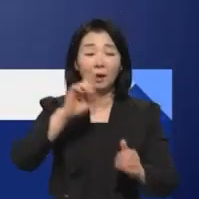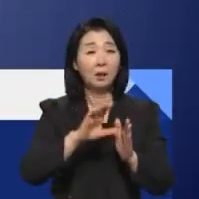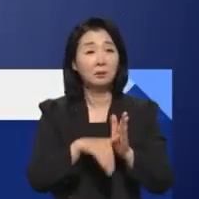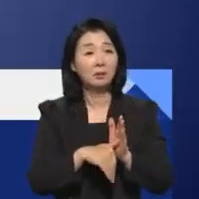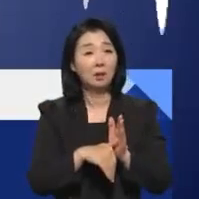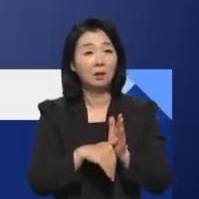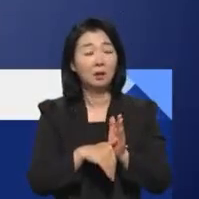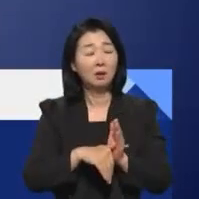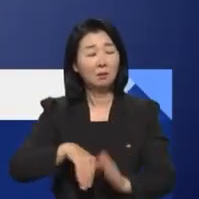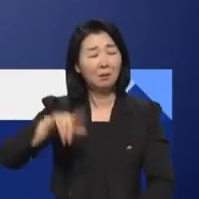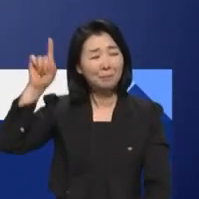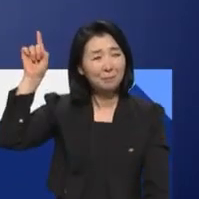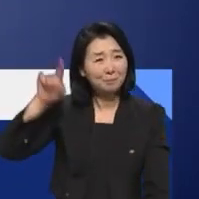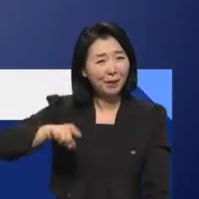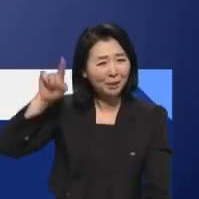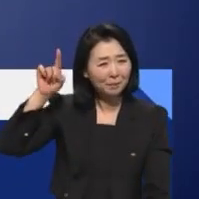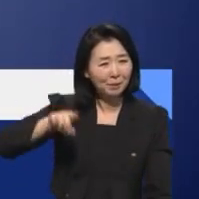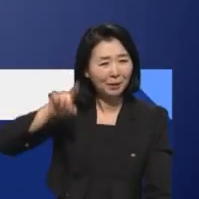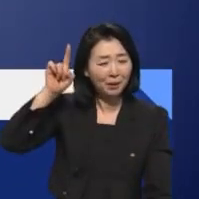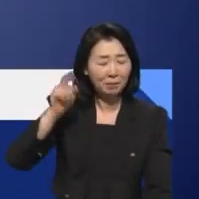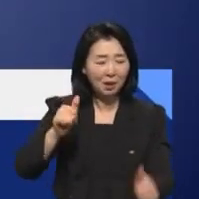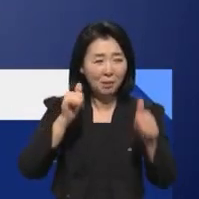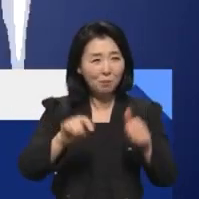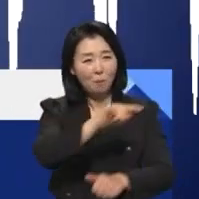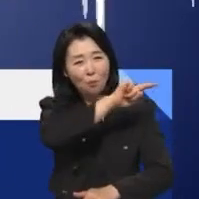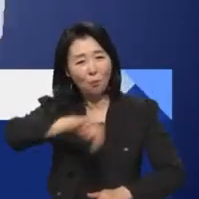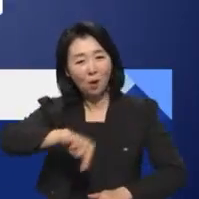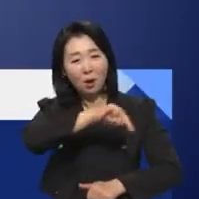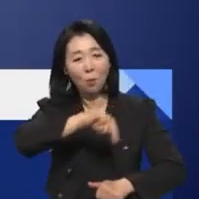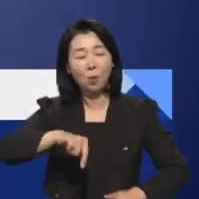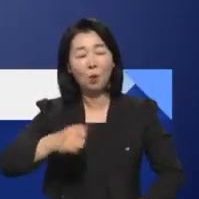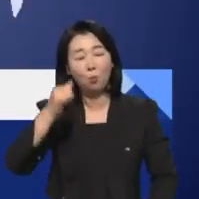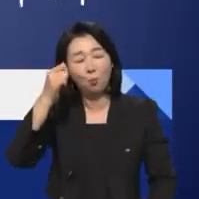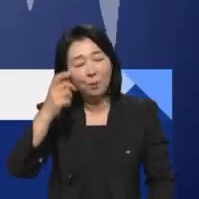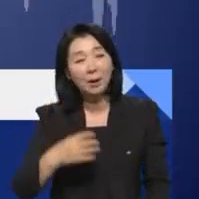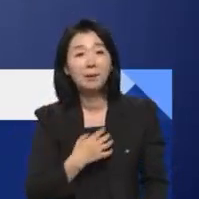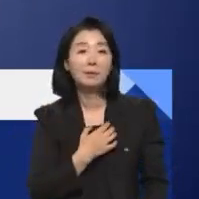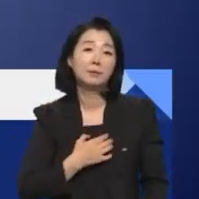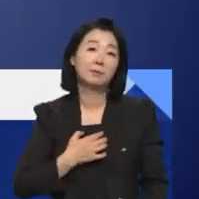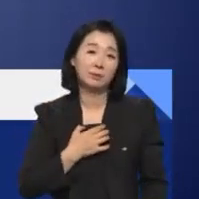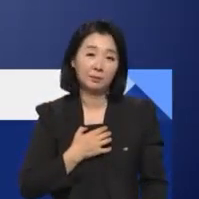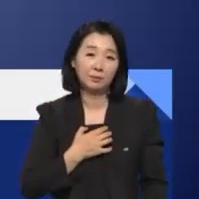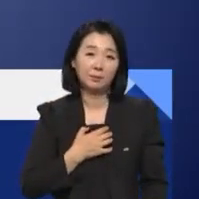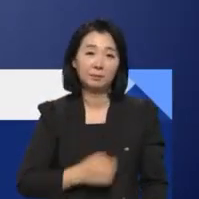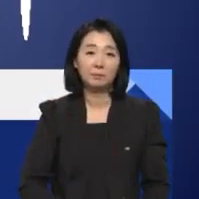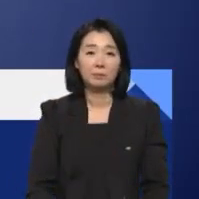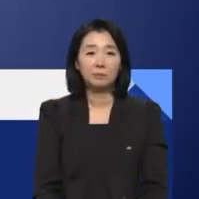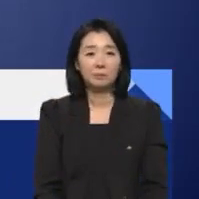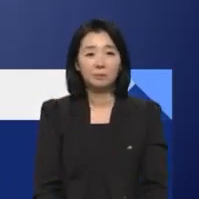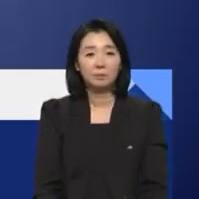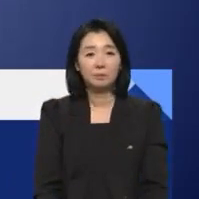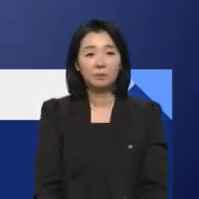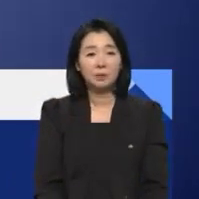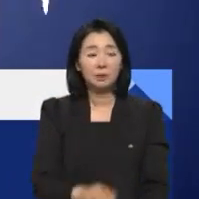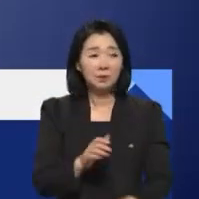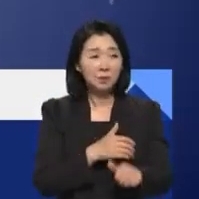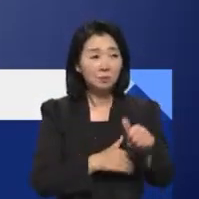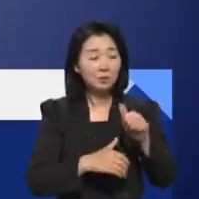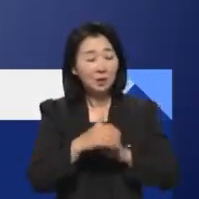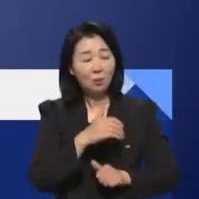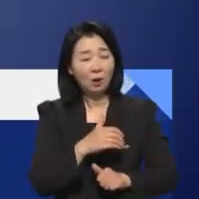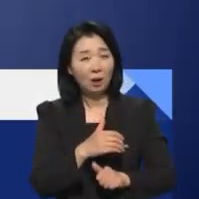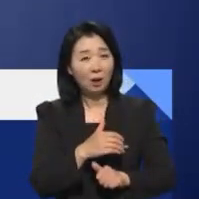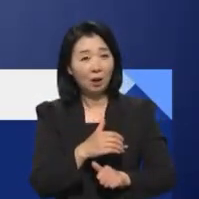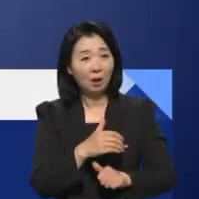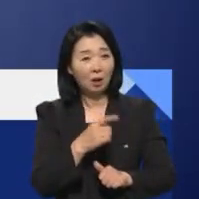거의 매일 법정에 가는 일이 생기지 않을까. 제가 그래서 과연 이게 정상적인 당무